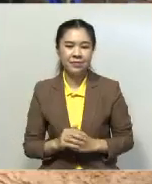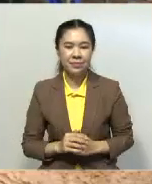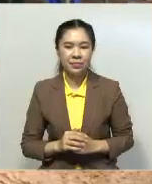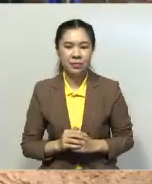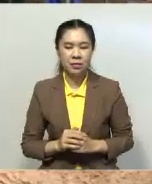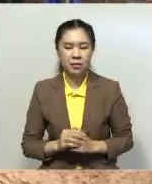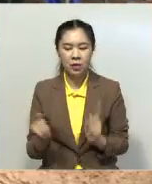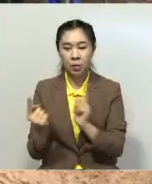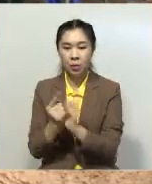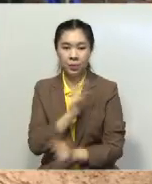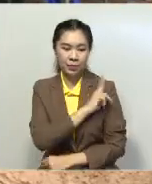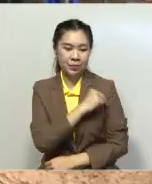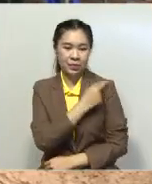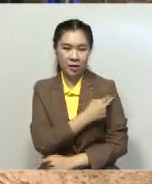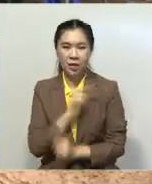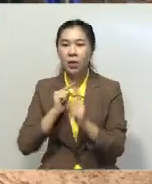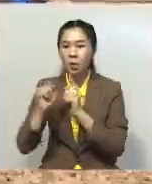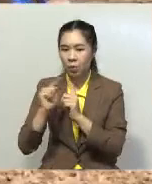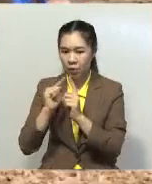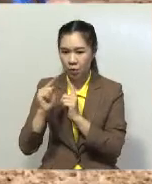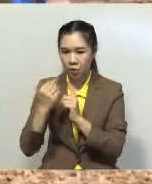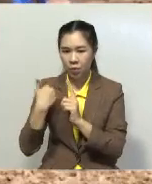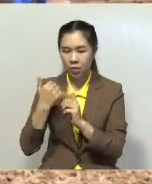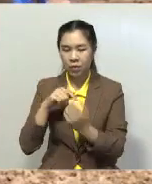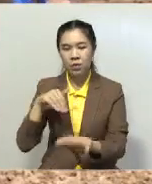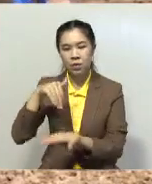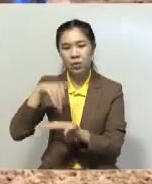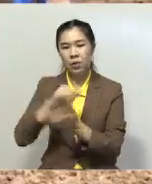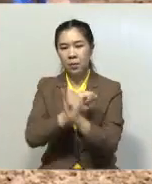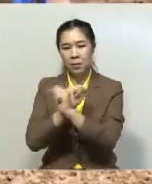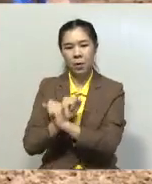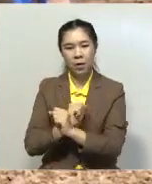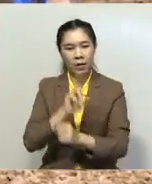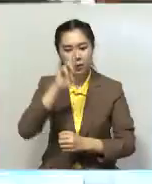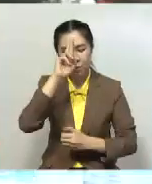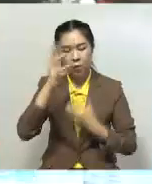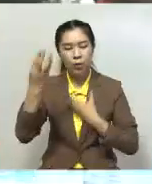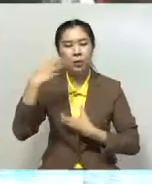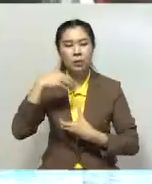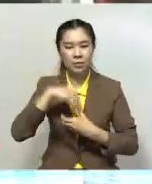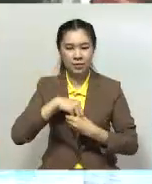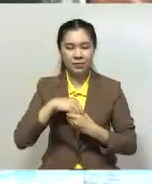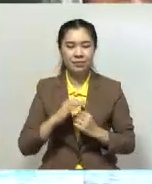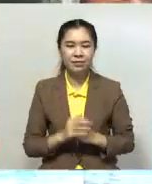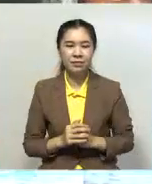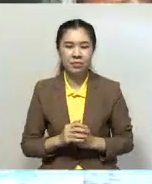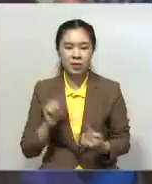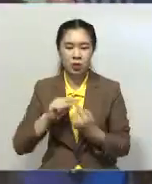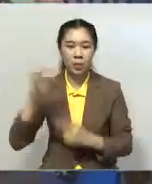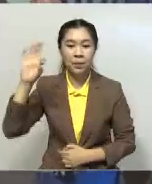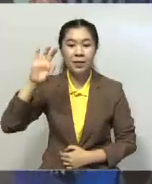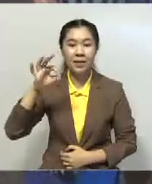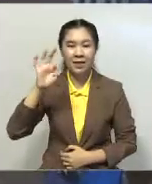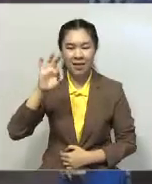การคุยกับทีมแพทย์จากศูนย์หน่วยป้องกันโรคติดต่อโดยนำโดยแมลงนะคะก็บอกว่าเบื้